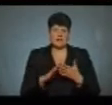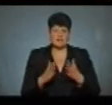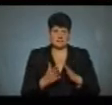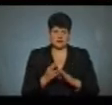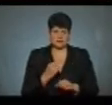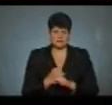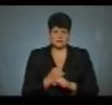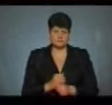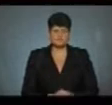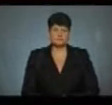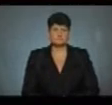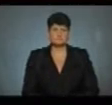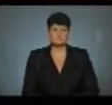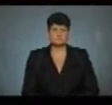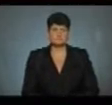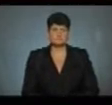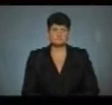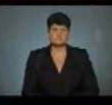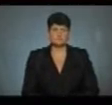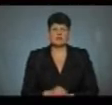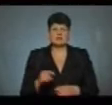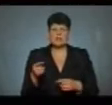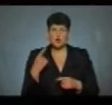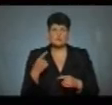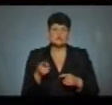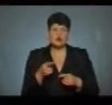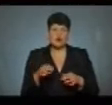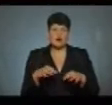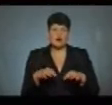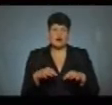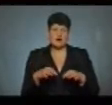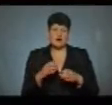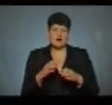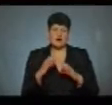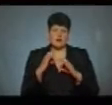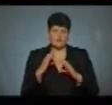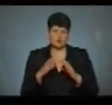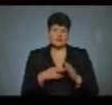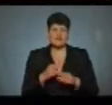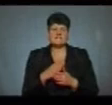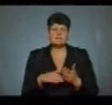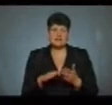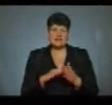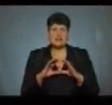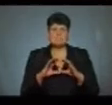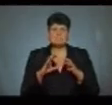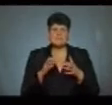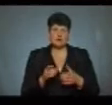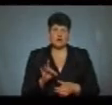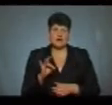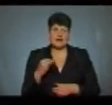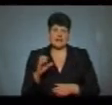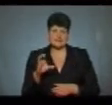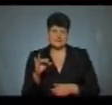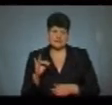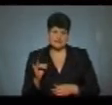повідомила Наталія Балабан. З Тернопільського автовокзалу відмінили міжнародні рейси. Про це повідомила начальниця відділу пасажирських